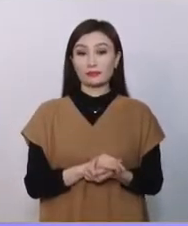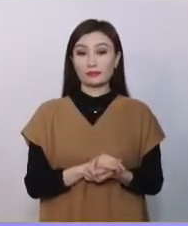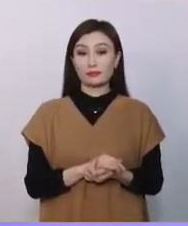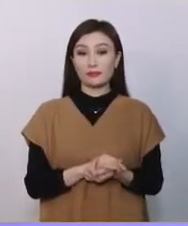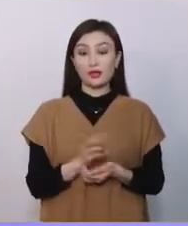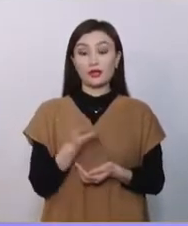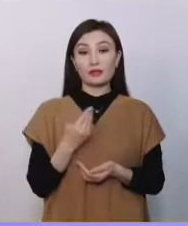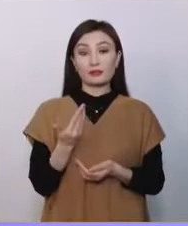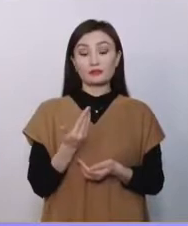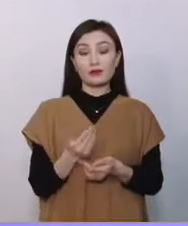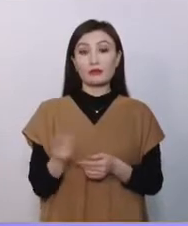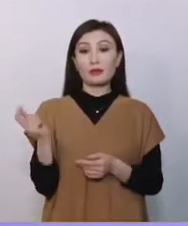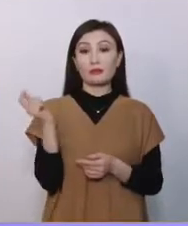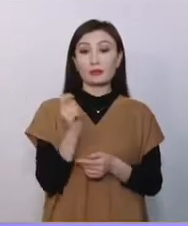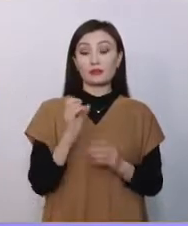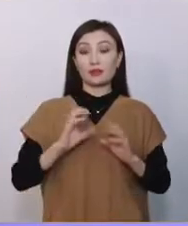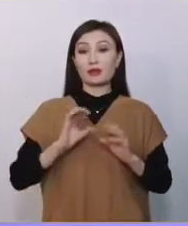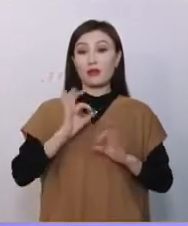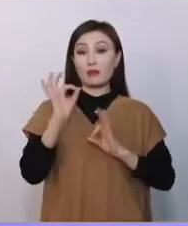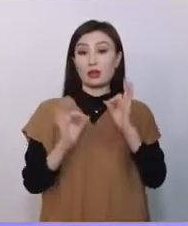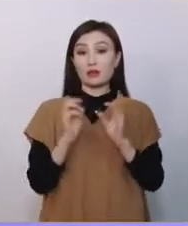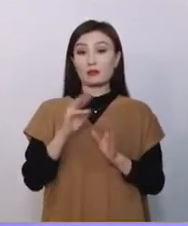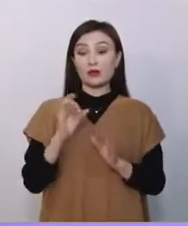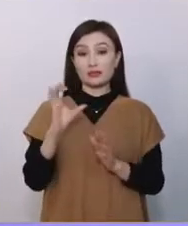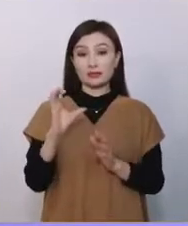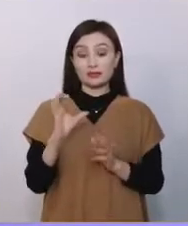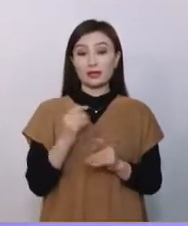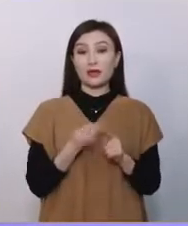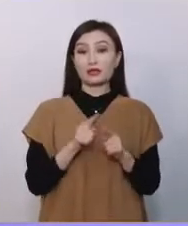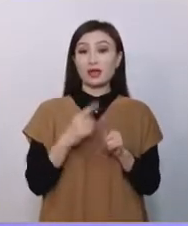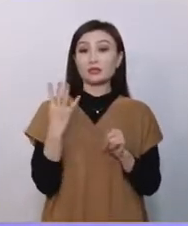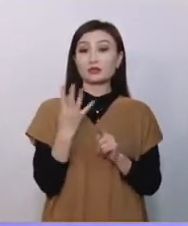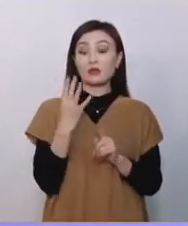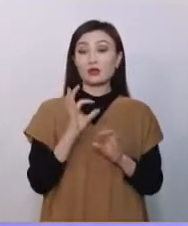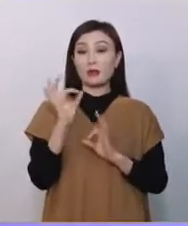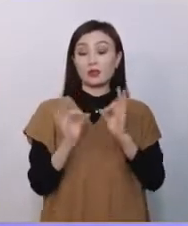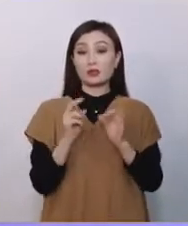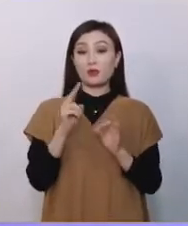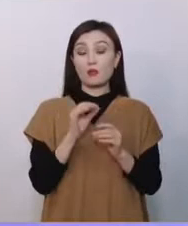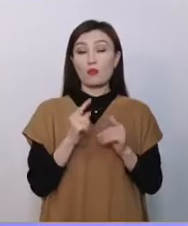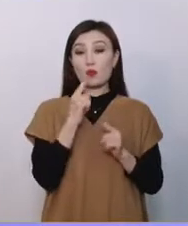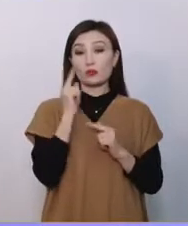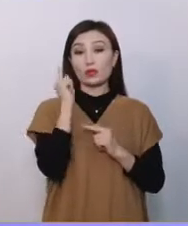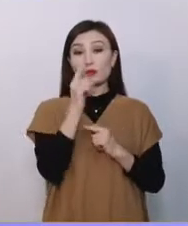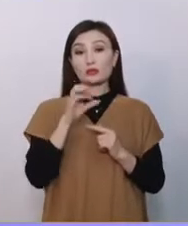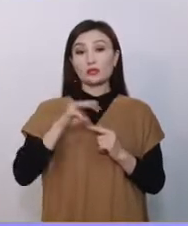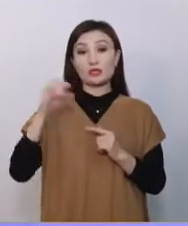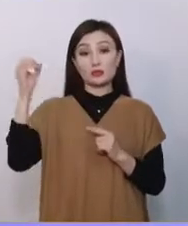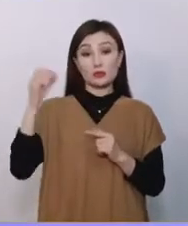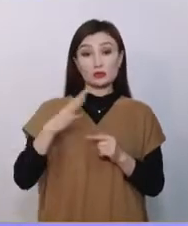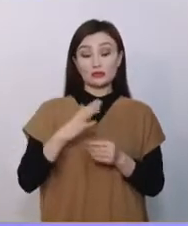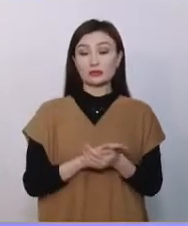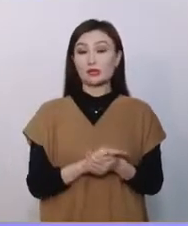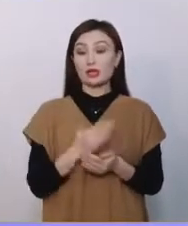мы с вами прибыли на планету марс планета марс это четвертая планета по удалённости от солнца